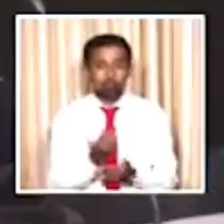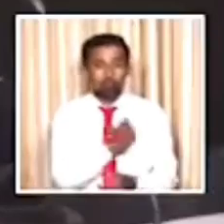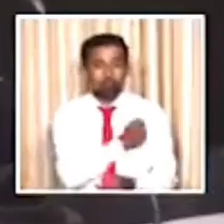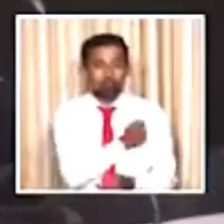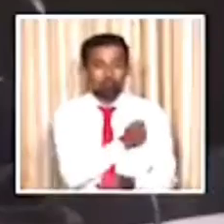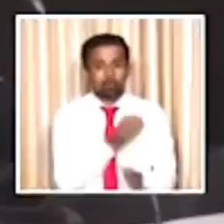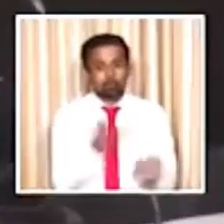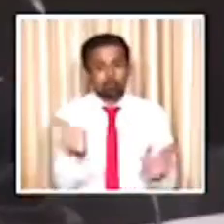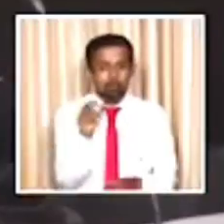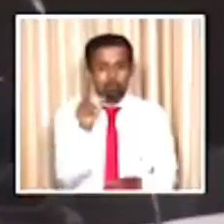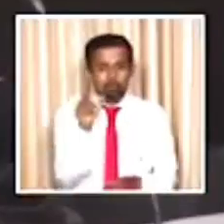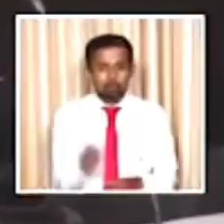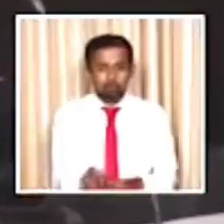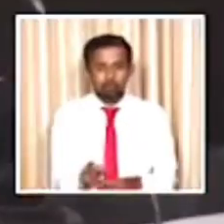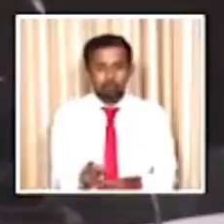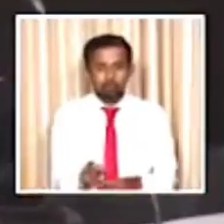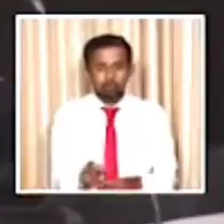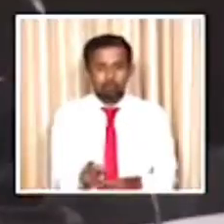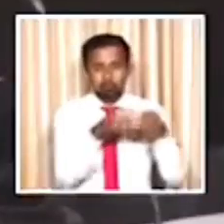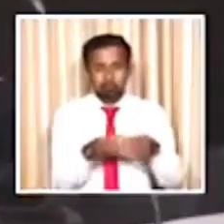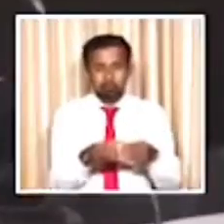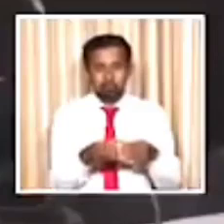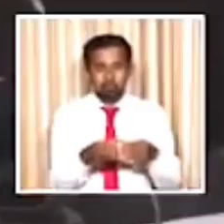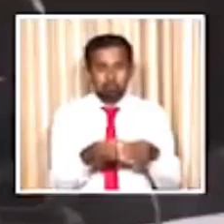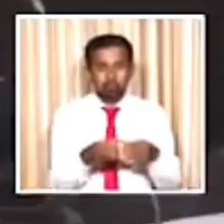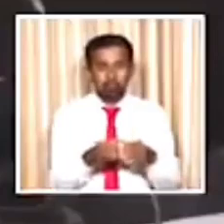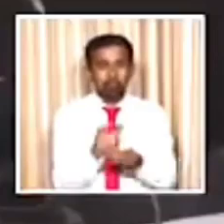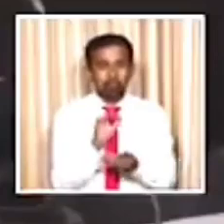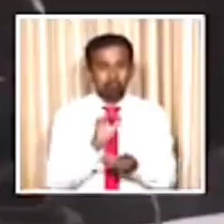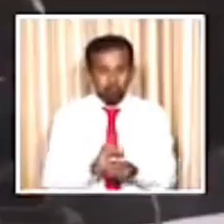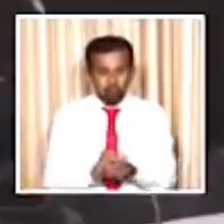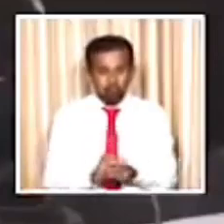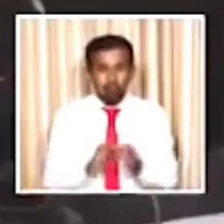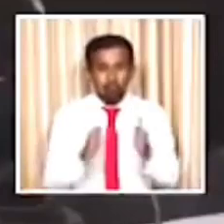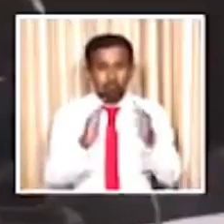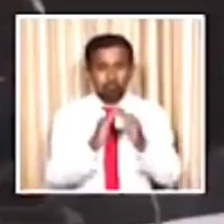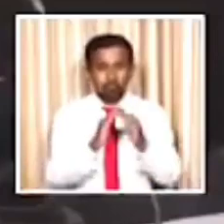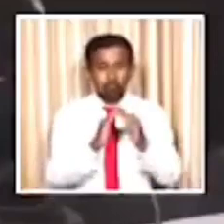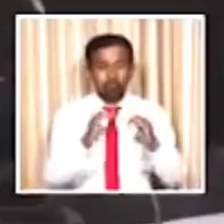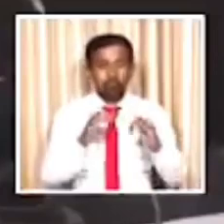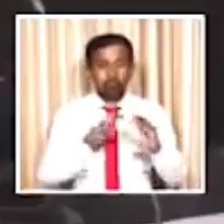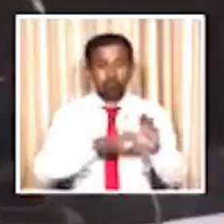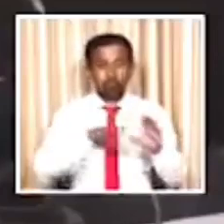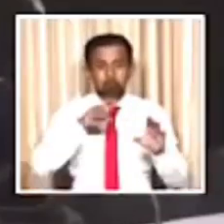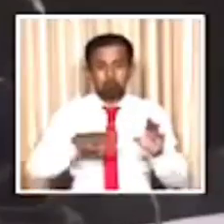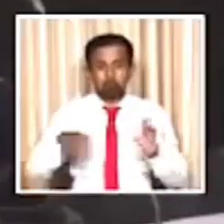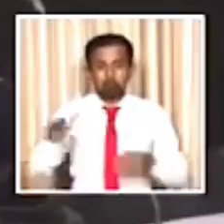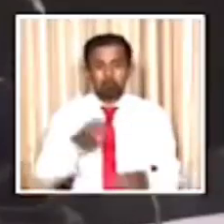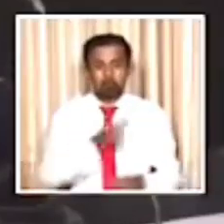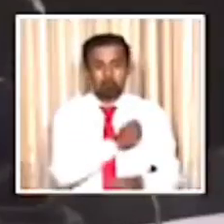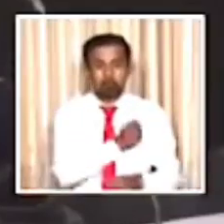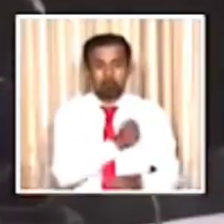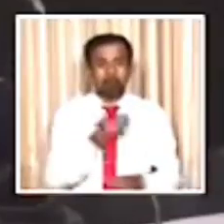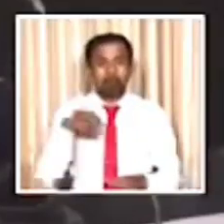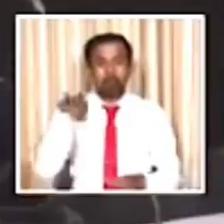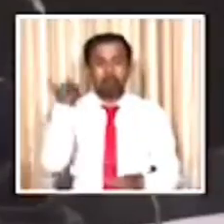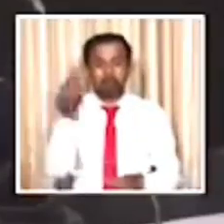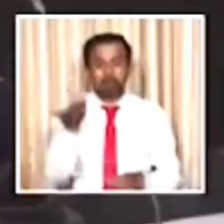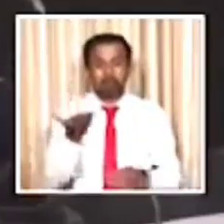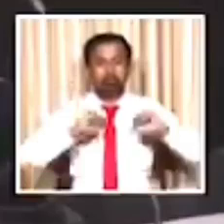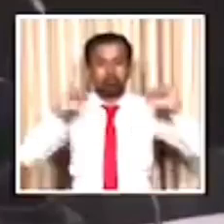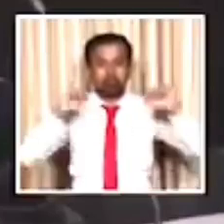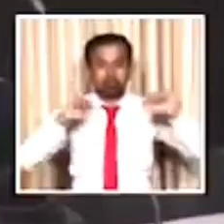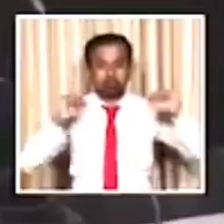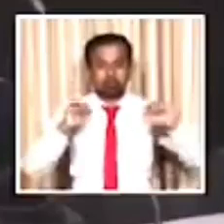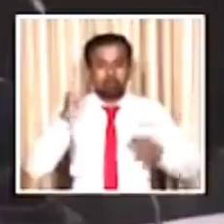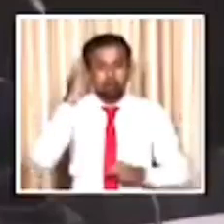உரையாற்றுகையில் நாடாளுமன்றத்தில் இனவாத தொடர்பில் நிறைய விடயங்கள் பேசப்பட்டது. அதில் நான் பெரும்பாலும் அவதானித்தது இனவாதம். தொடர்பில்